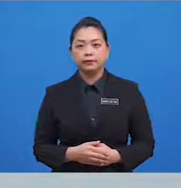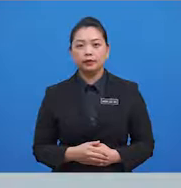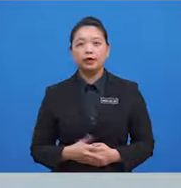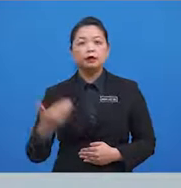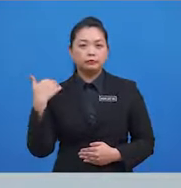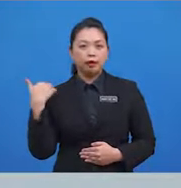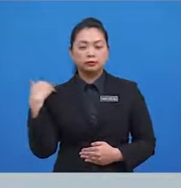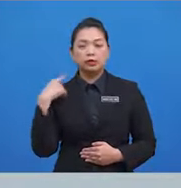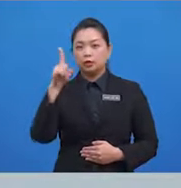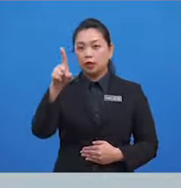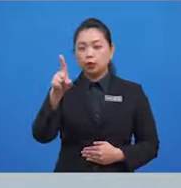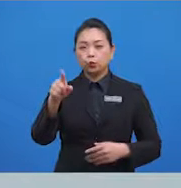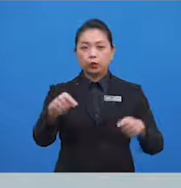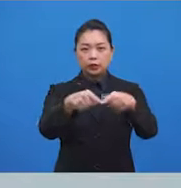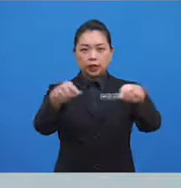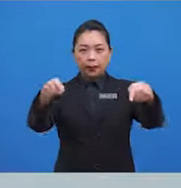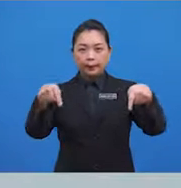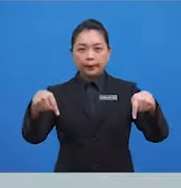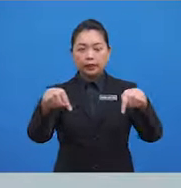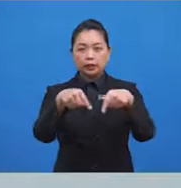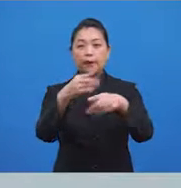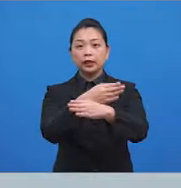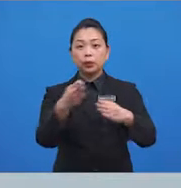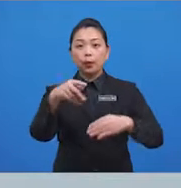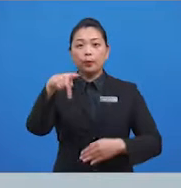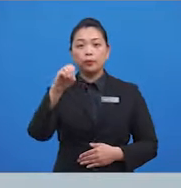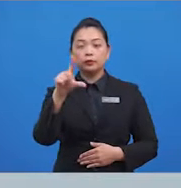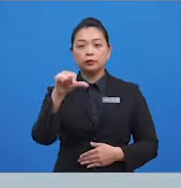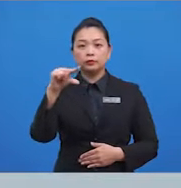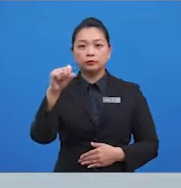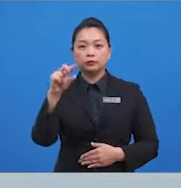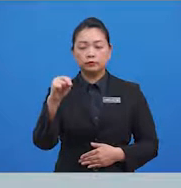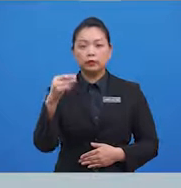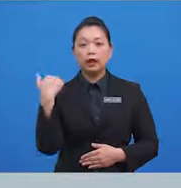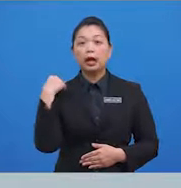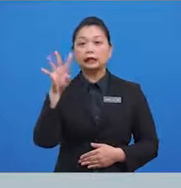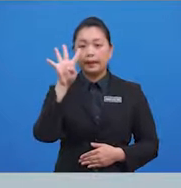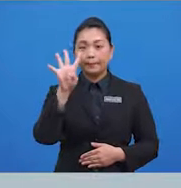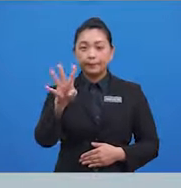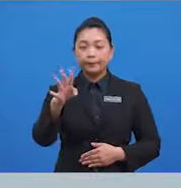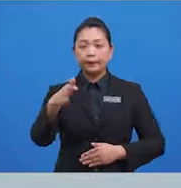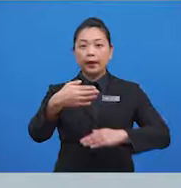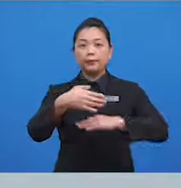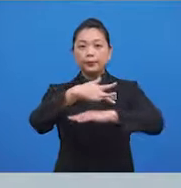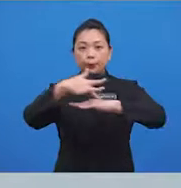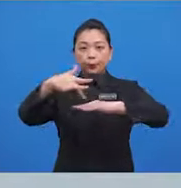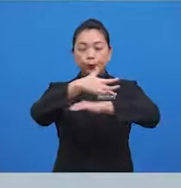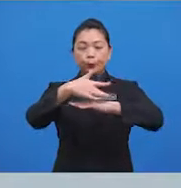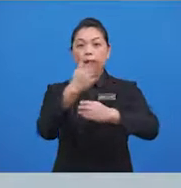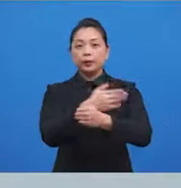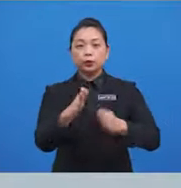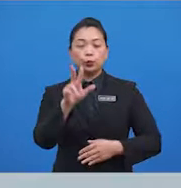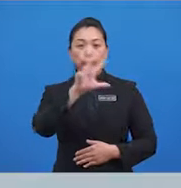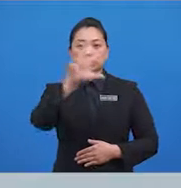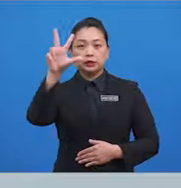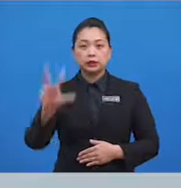Piramid mempunyai satu tapak rata berbentuk poligon dan empat permukaan berbentuk